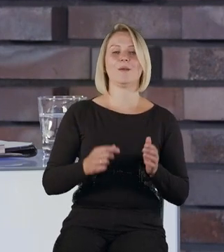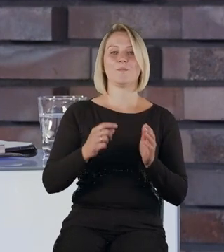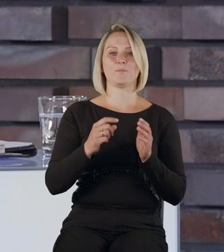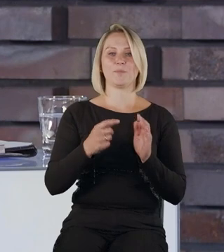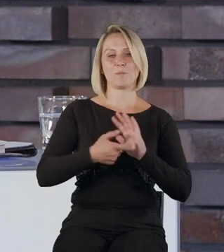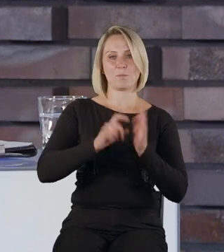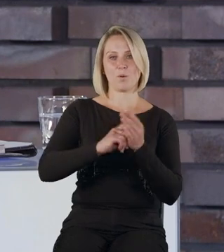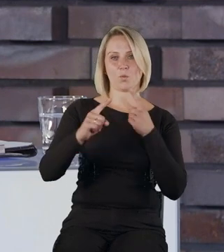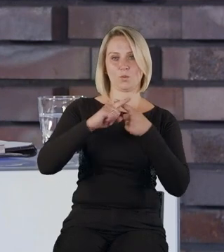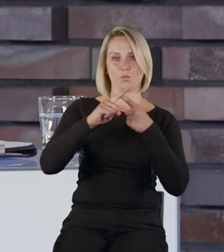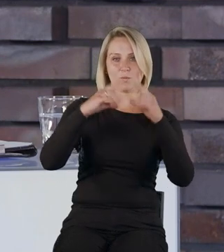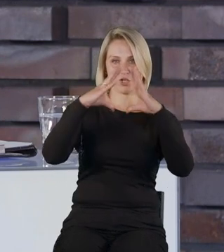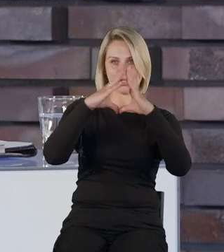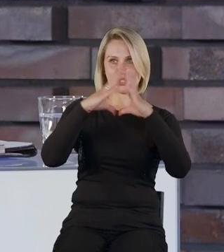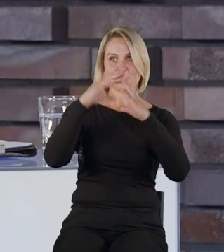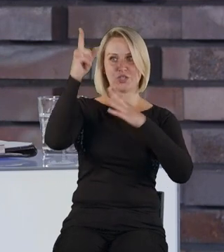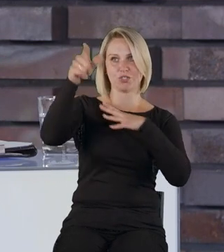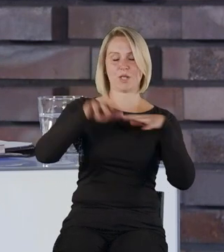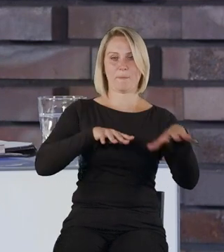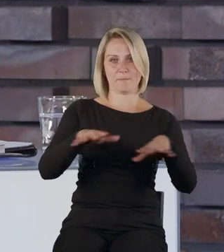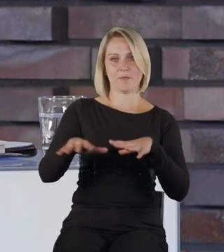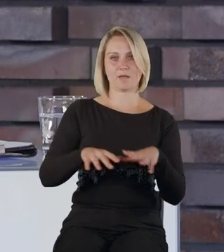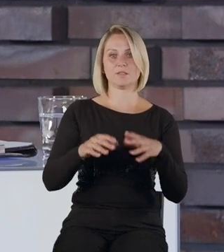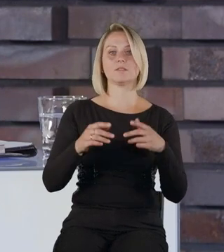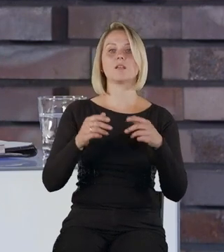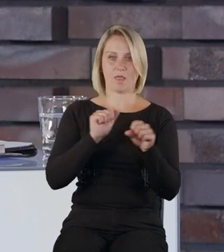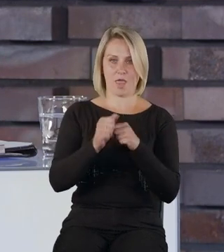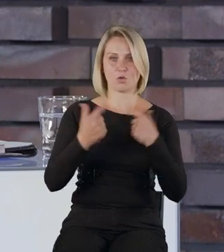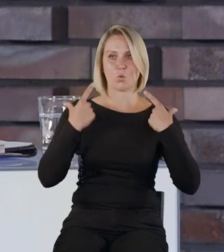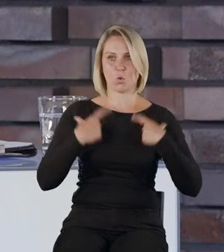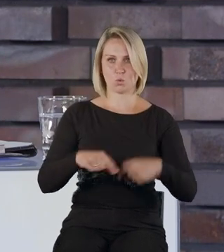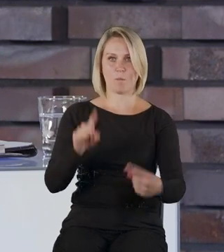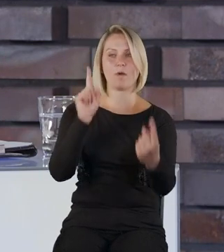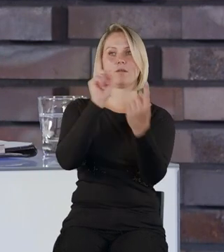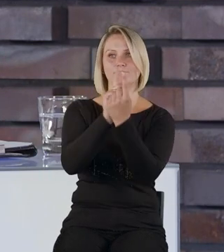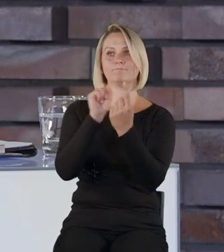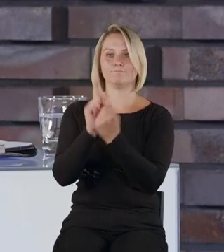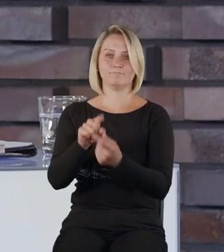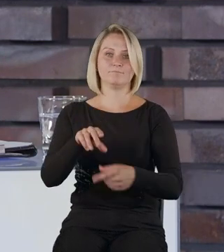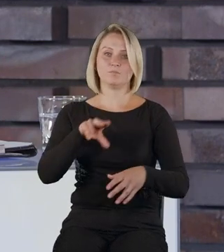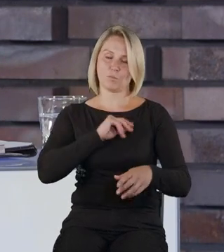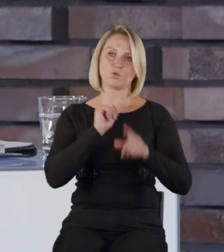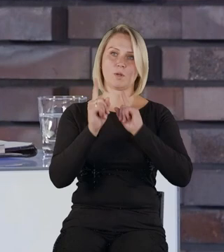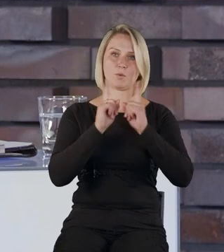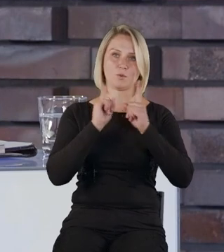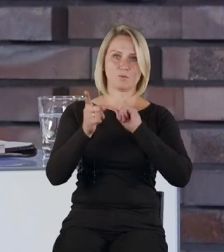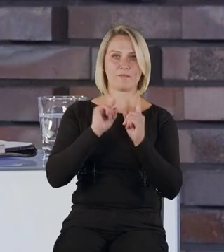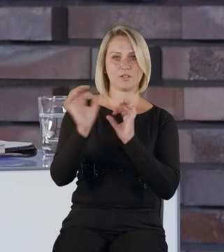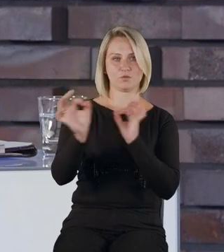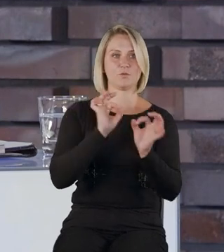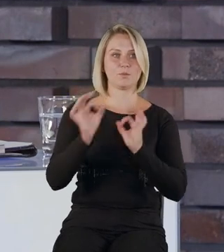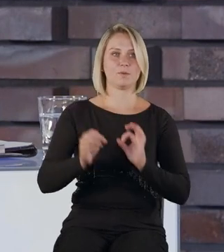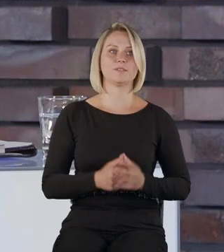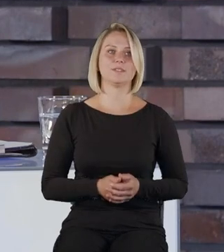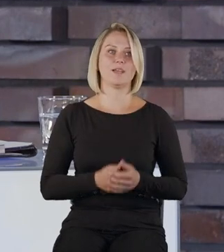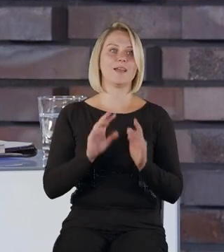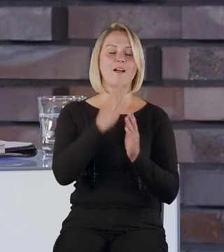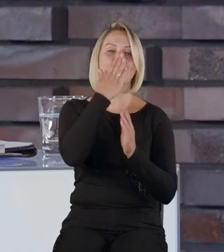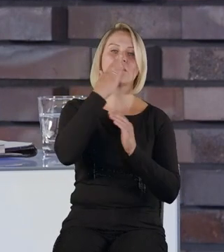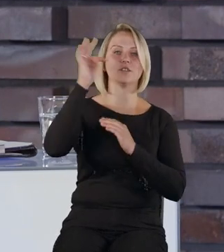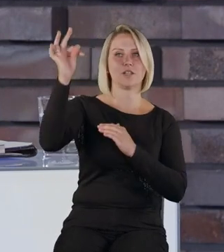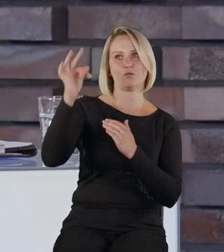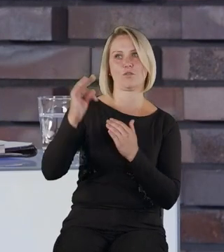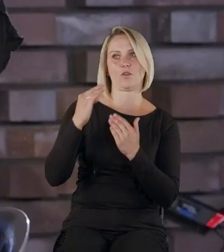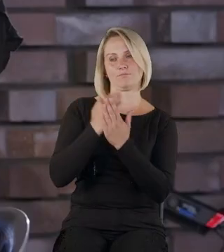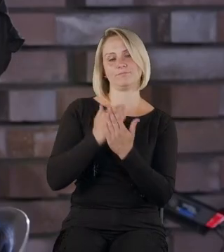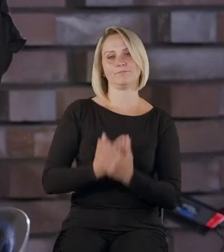rektoracie. Tam są osoby, które są kompetentne, służą informacjami na temat kryteriów